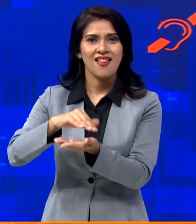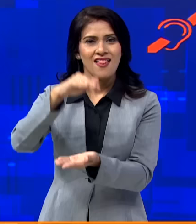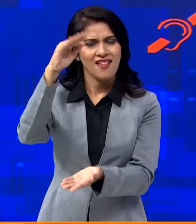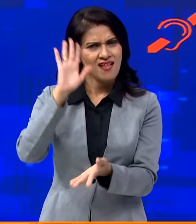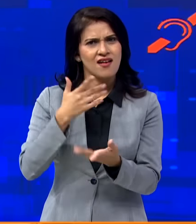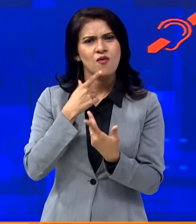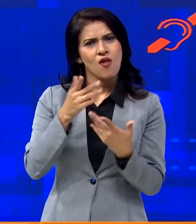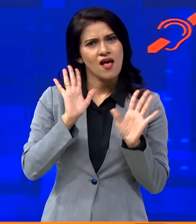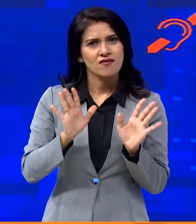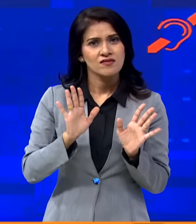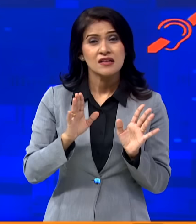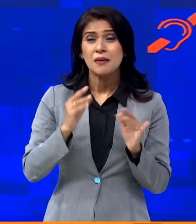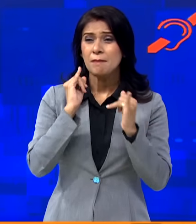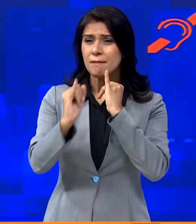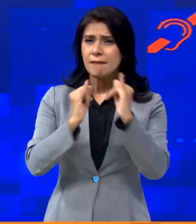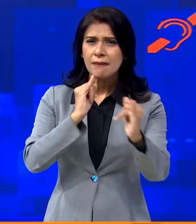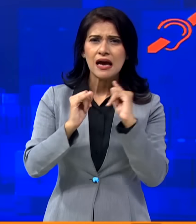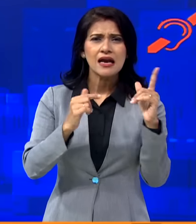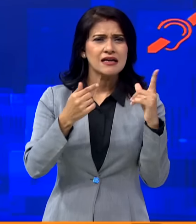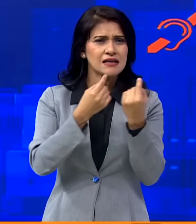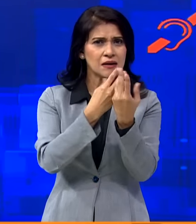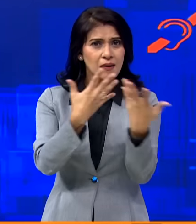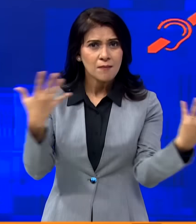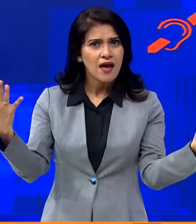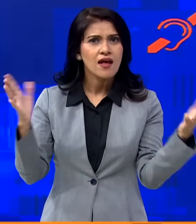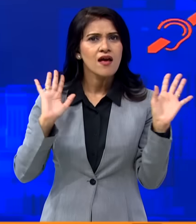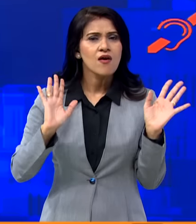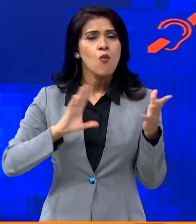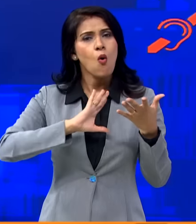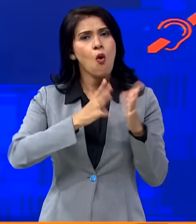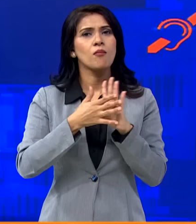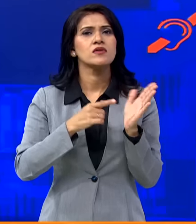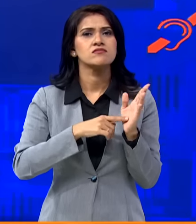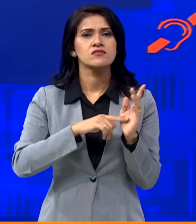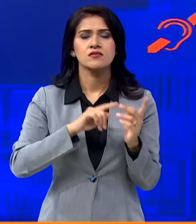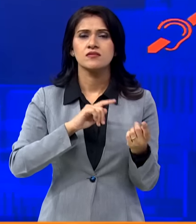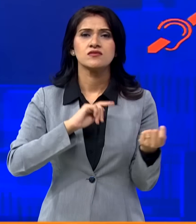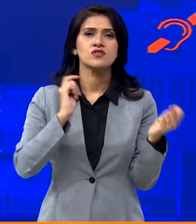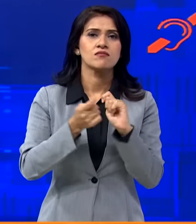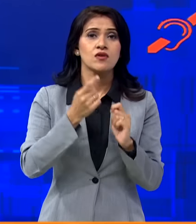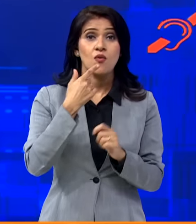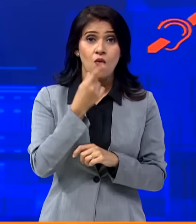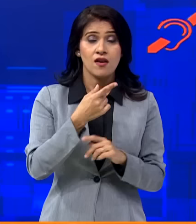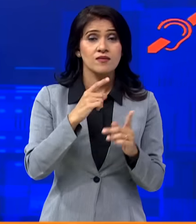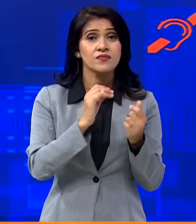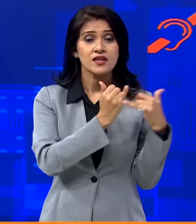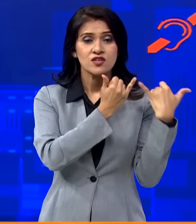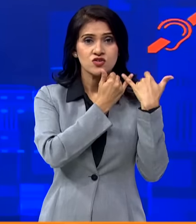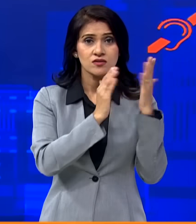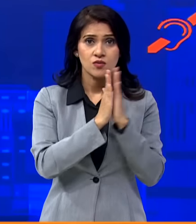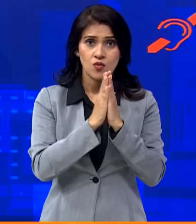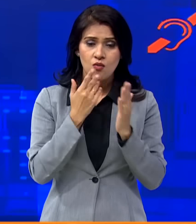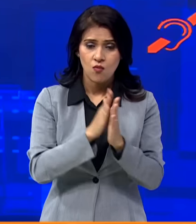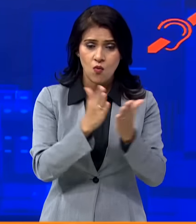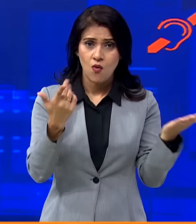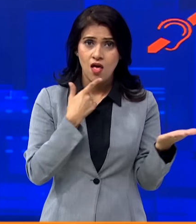मैंने तो लिखा है मैंने तो लिखा है भगवान कृष्ण ने गीता में वादा किया था कि मैं कलयुग में संभल में आऊंगा अगर आप कहे तो मैं गा